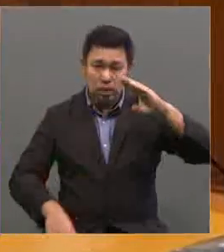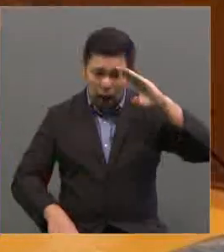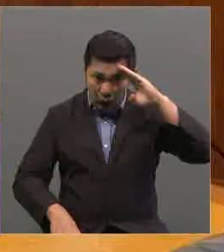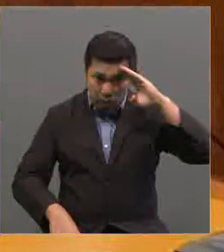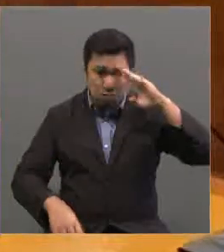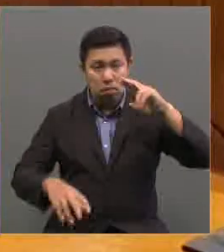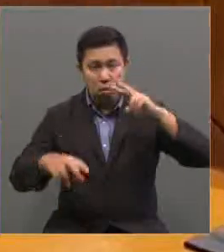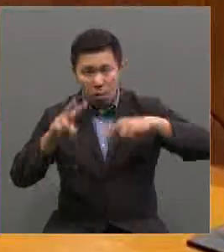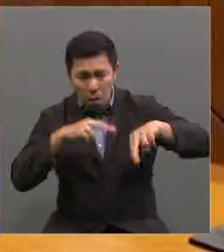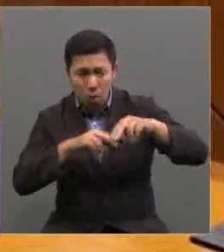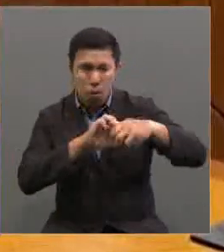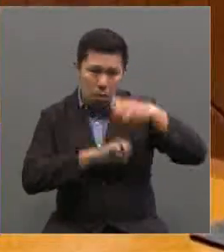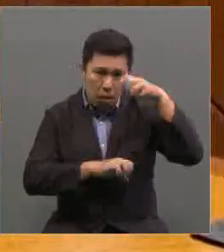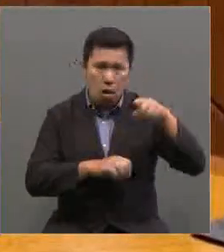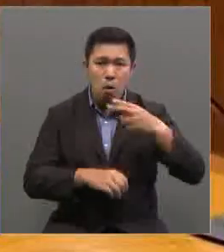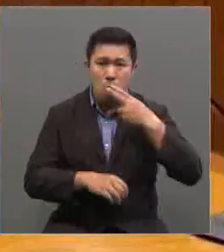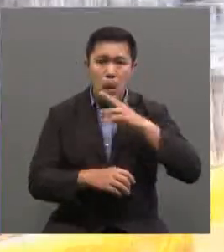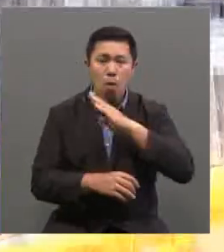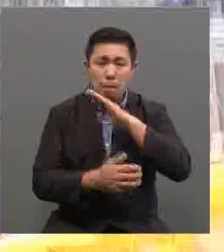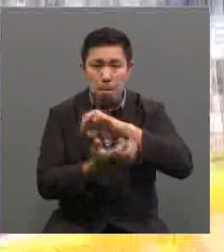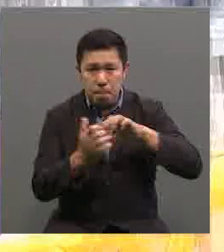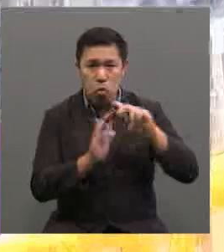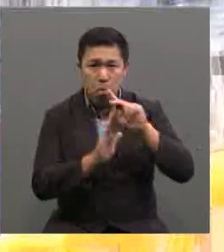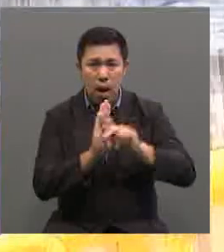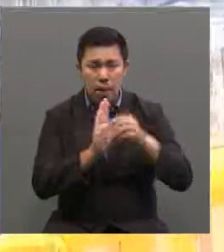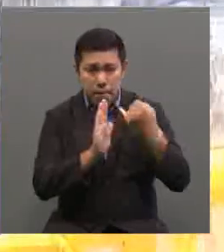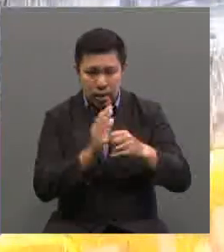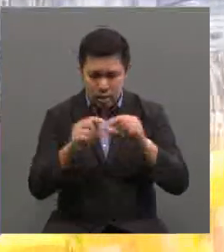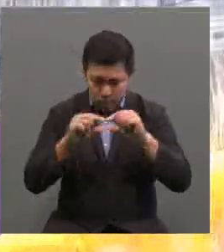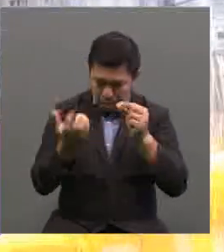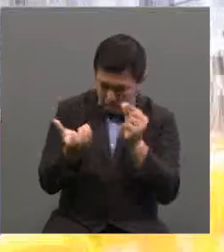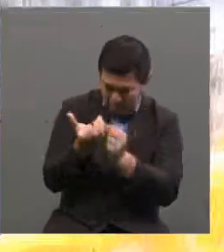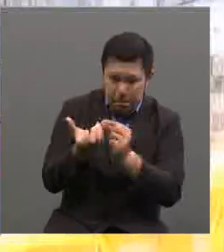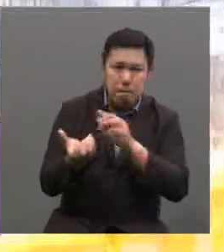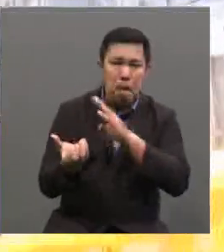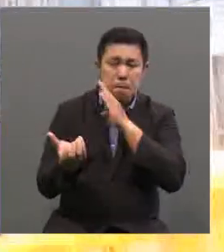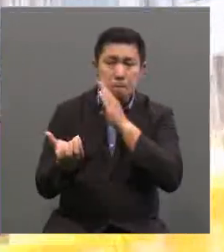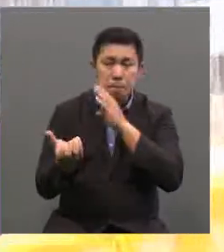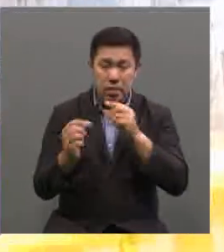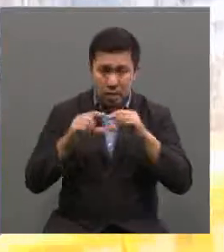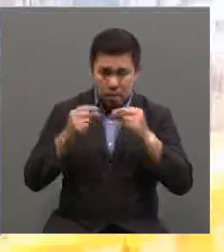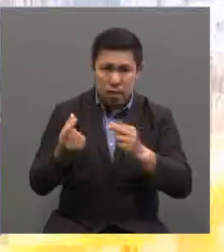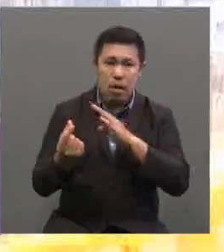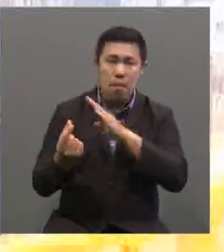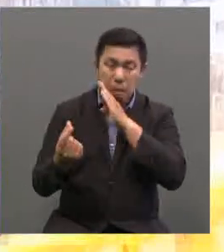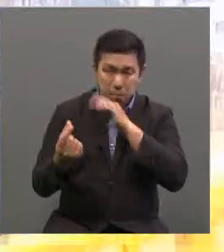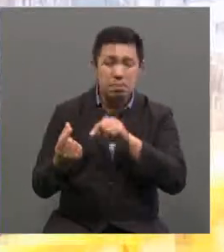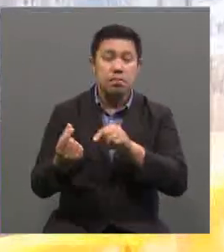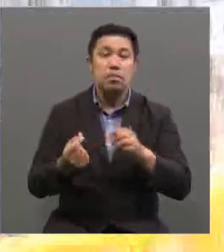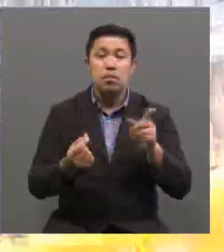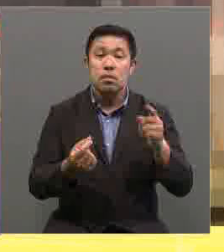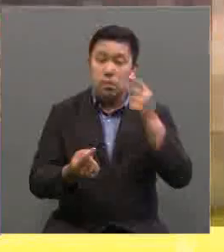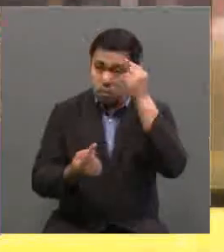ฝ่ายปกครองเกี่ยวกับเรื่องบุหรี่ปลอมปนบุหรี่ผิดกฎหมายแล้วก็แสตมป์ยาสูบปลอมคือไอ้ตัวแสตมป์อ่ะปลอมนะ